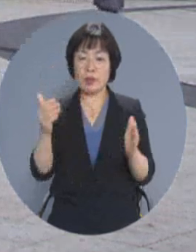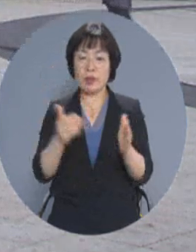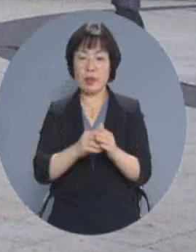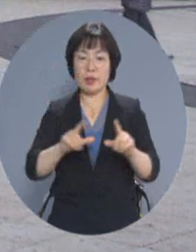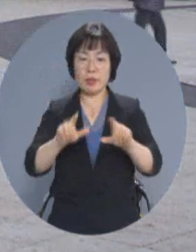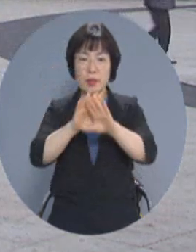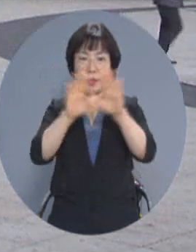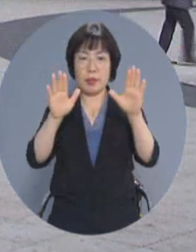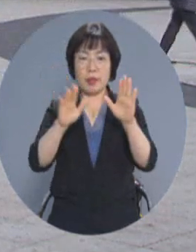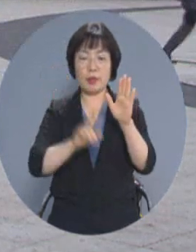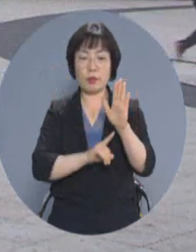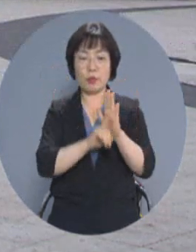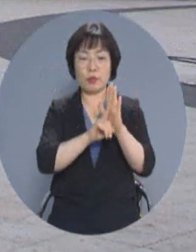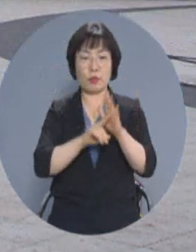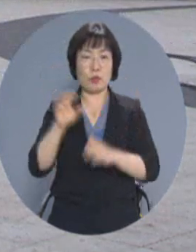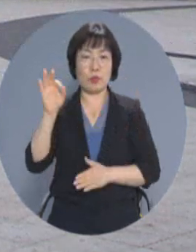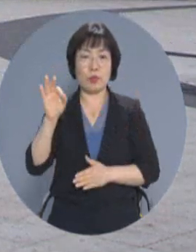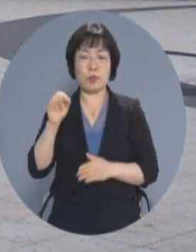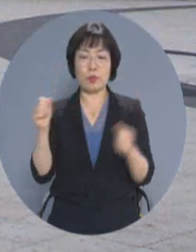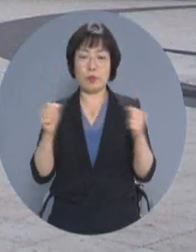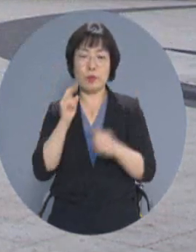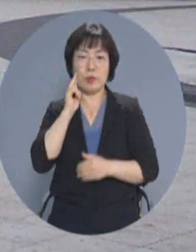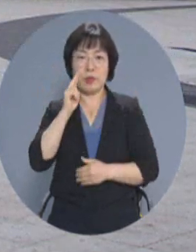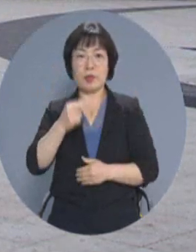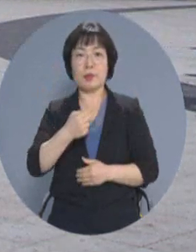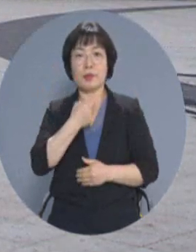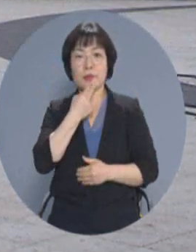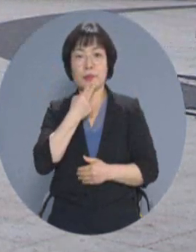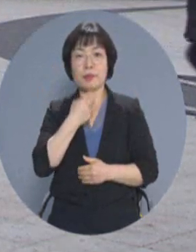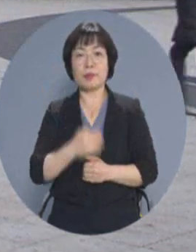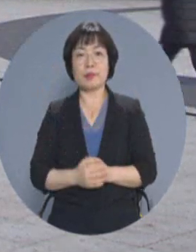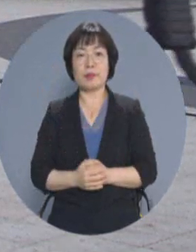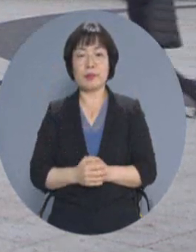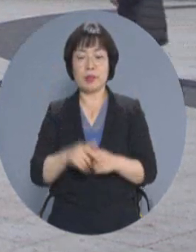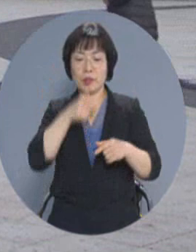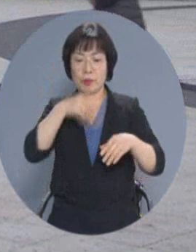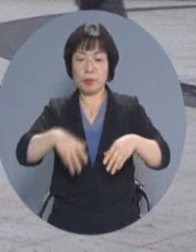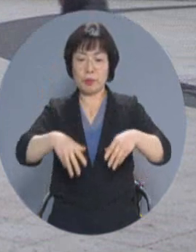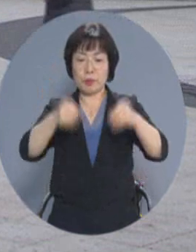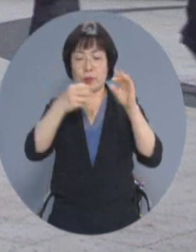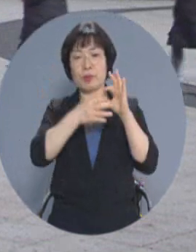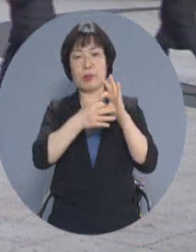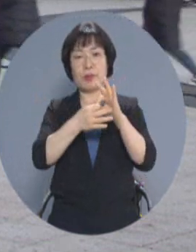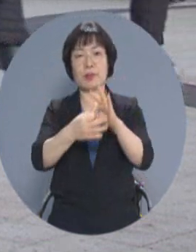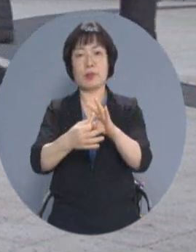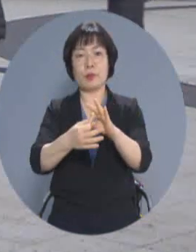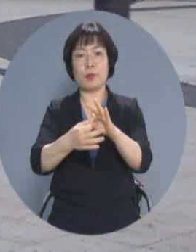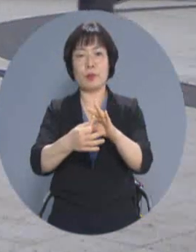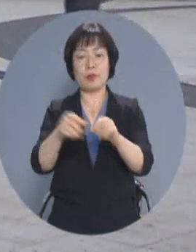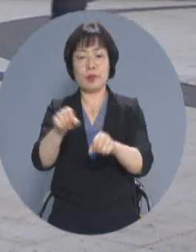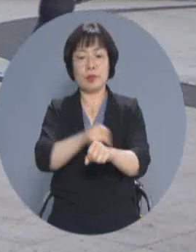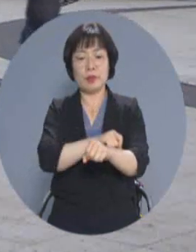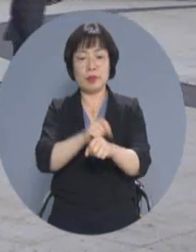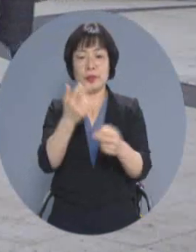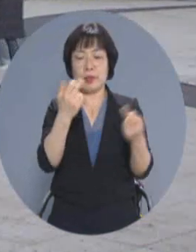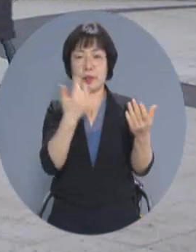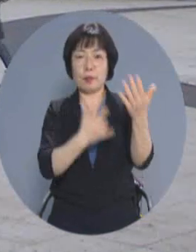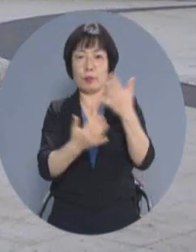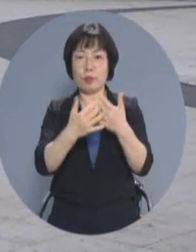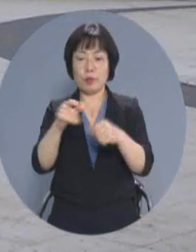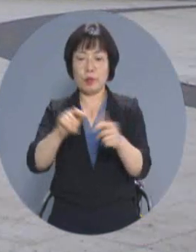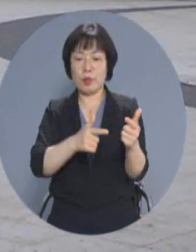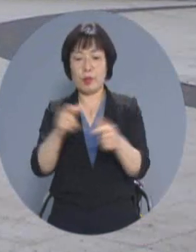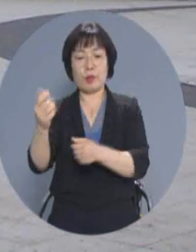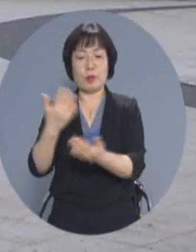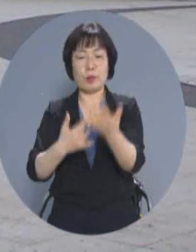한낮 기온이 10도 안팎으로 큰 추위는 없을 전망입니다. 건조한 날씨는 계속 이어질 것으로 예상돼 산불 등